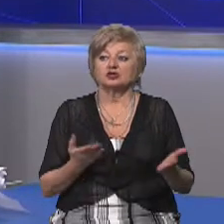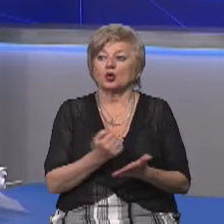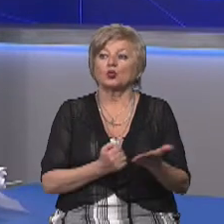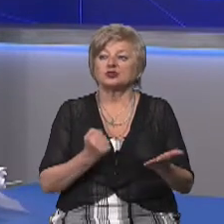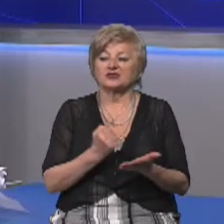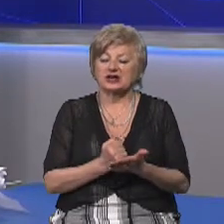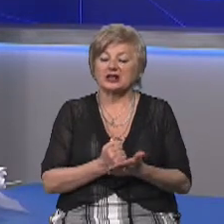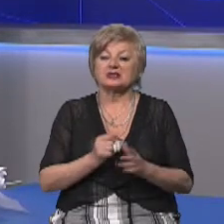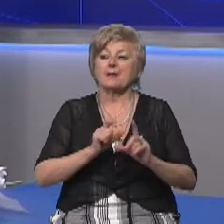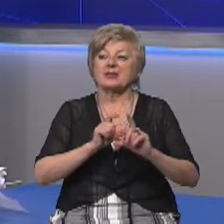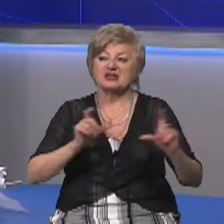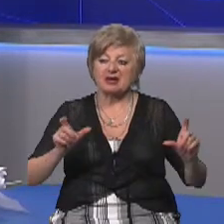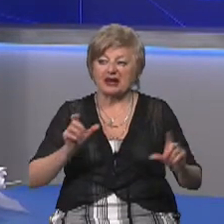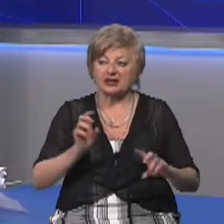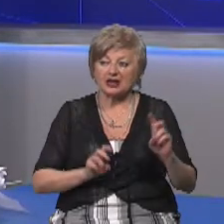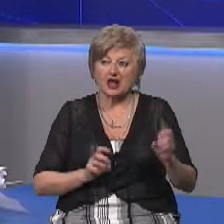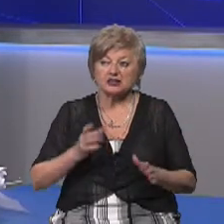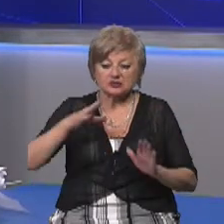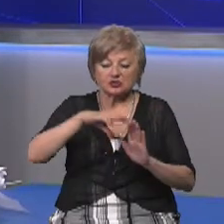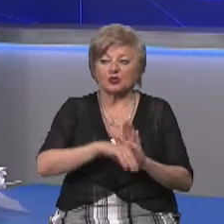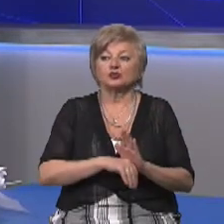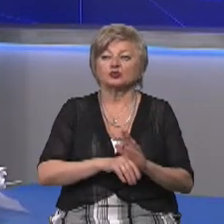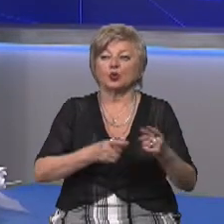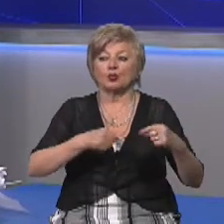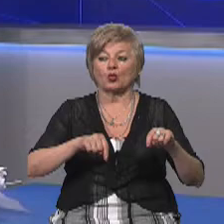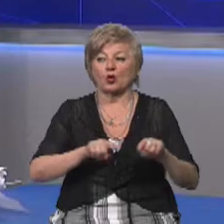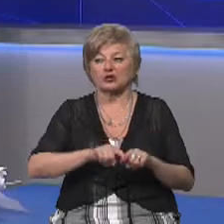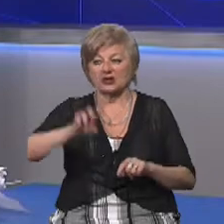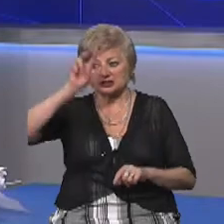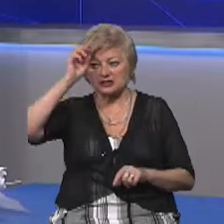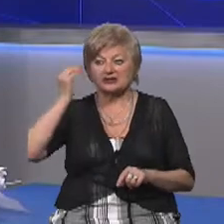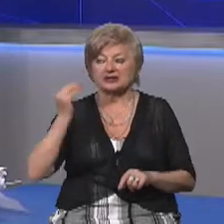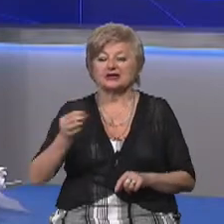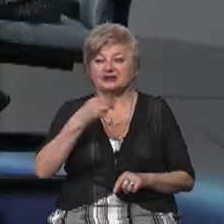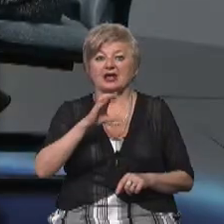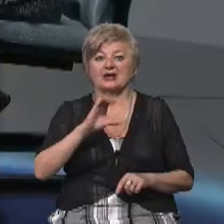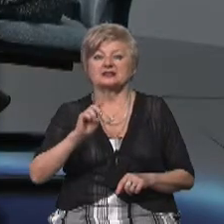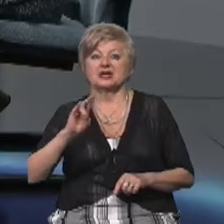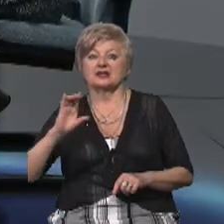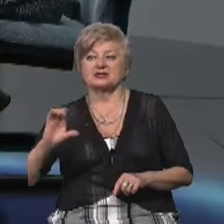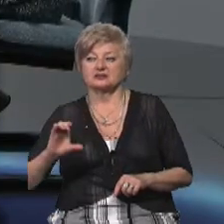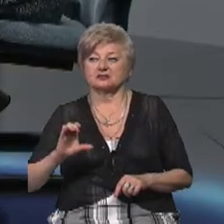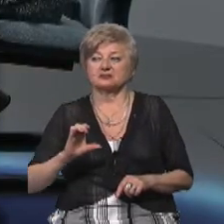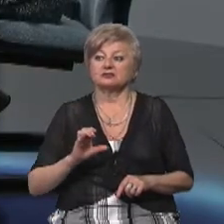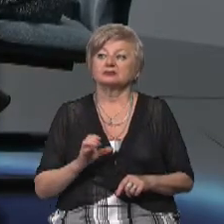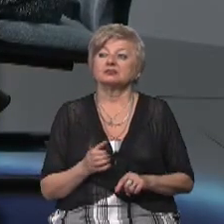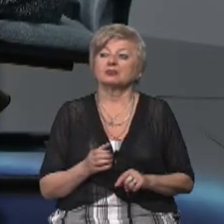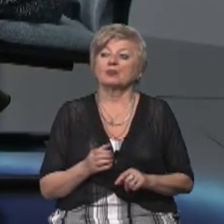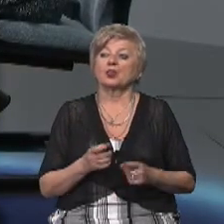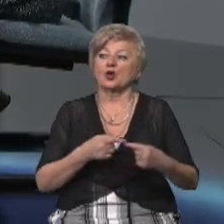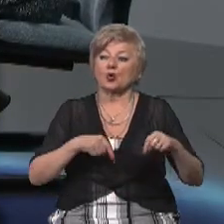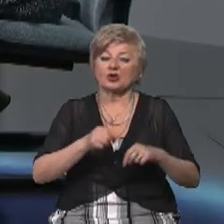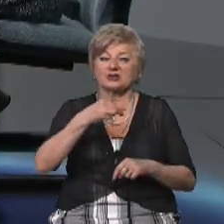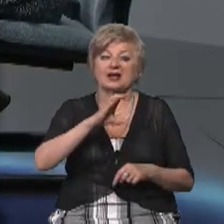затверджено підприємством та погоджено у тому числі з органами ДСНС. І